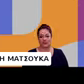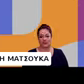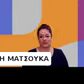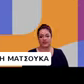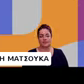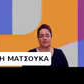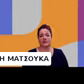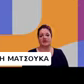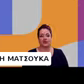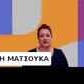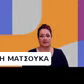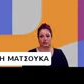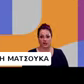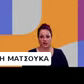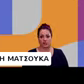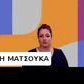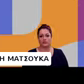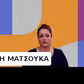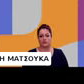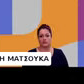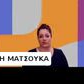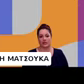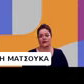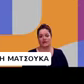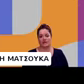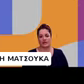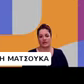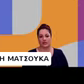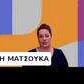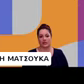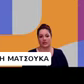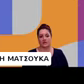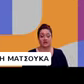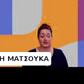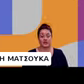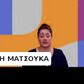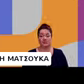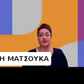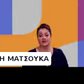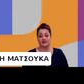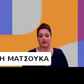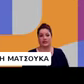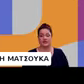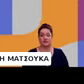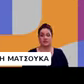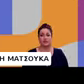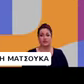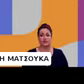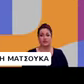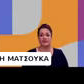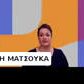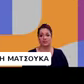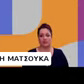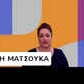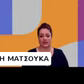από τον επαγγελματία πριν αναλάβει το έργο, ούτως ώστε να μπορεί να δει τι περιλαμβάνει και τι